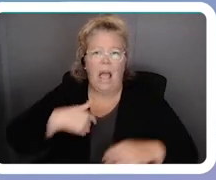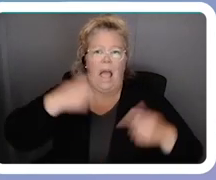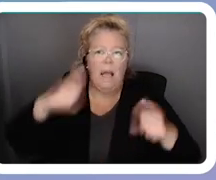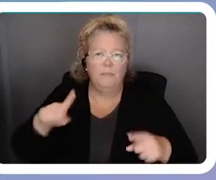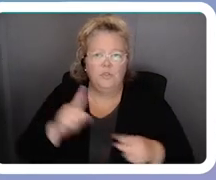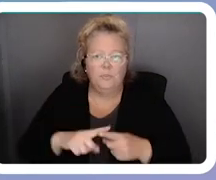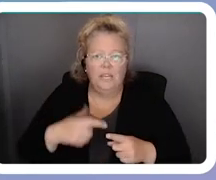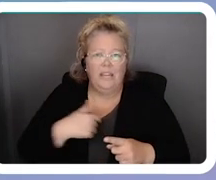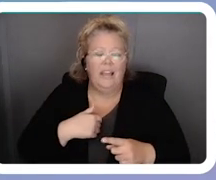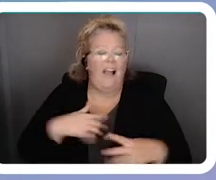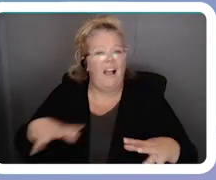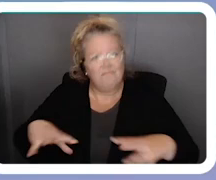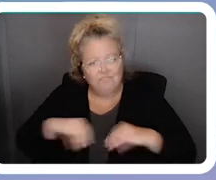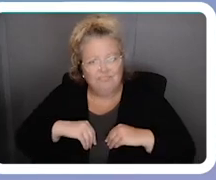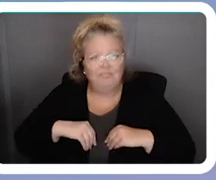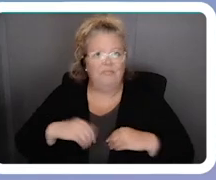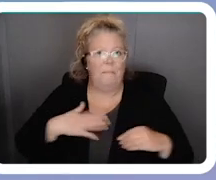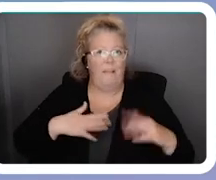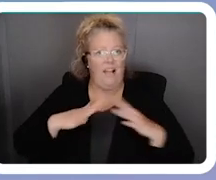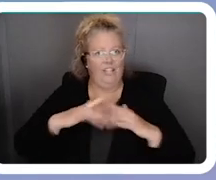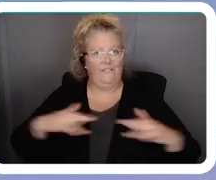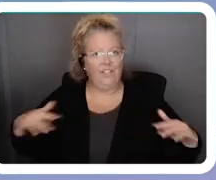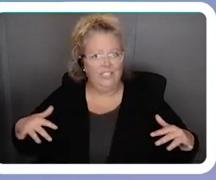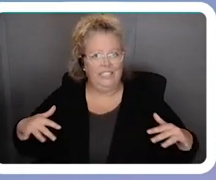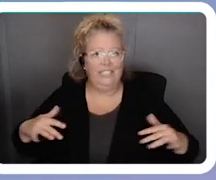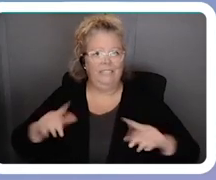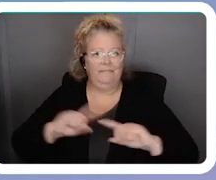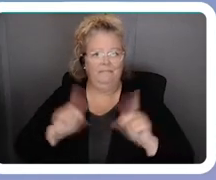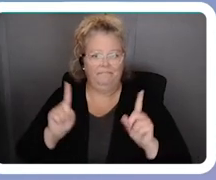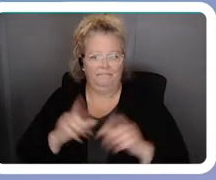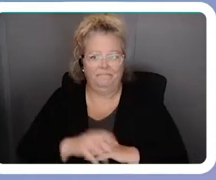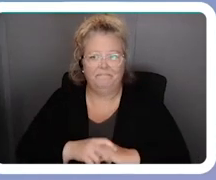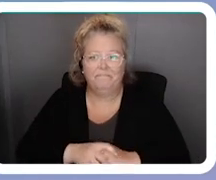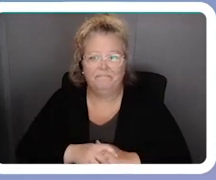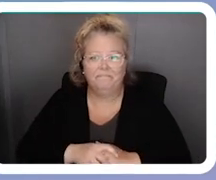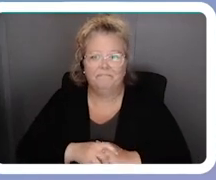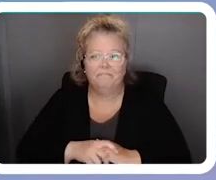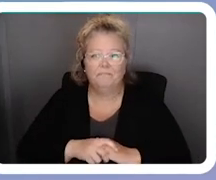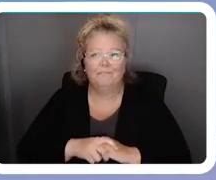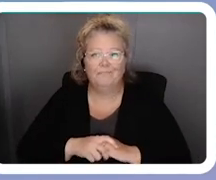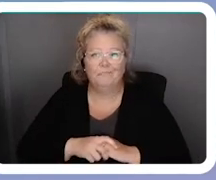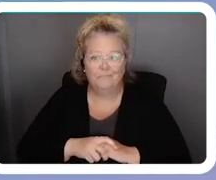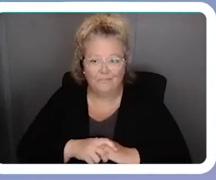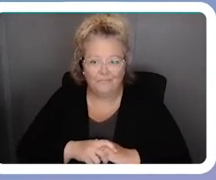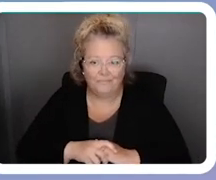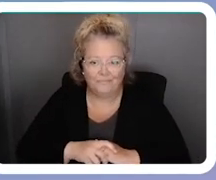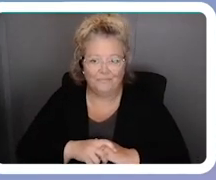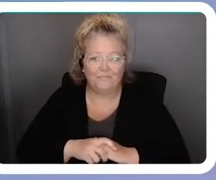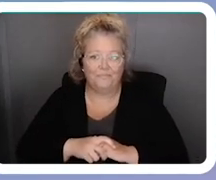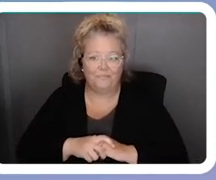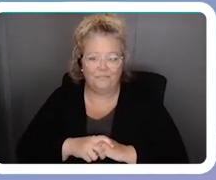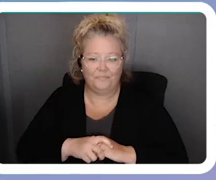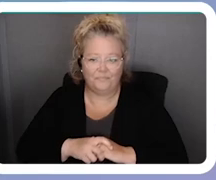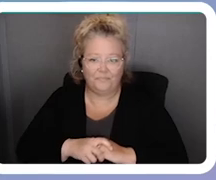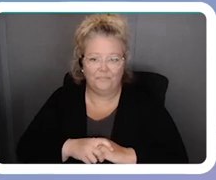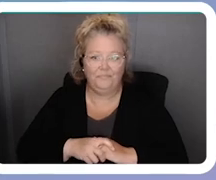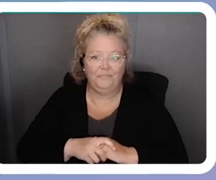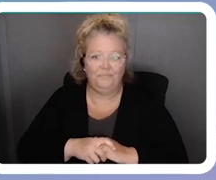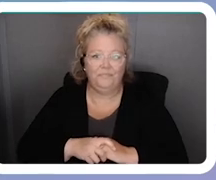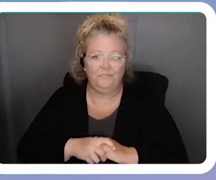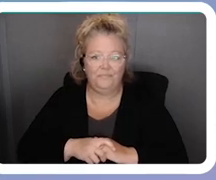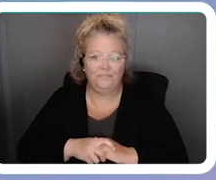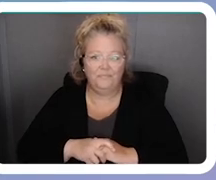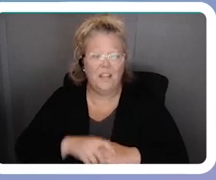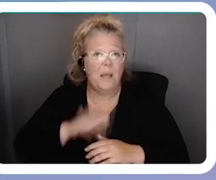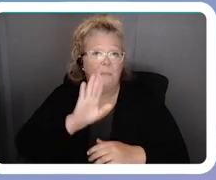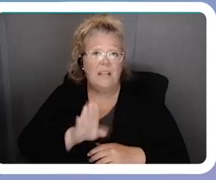μου ανθρώπου. Πλέον θεωρώ τα Best Buddies είναι ό,τι καλύτερο μου έχει βγει. Αγάπησα